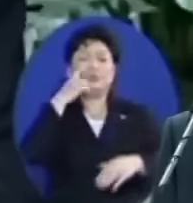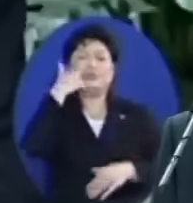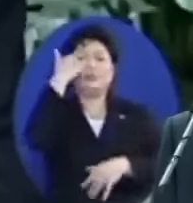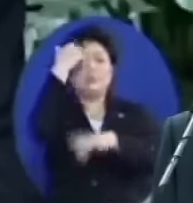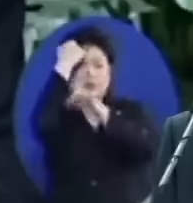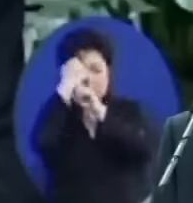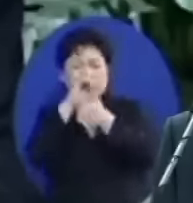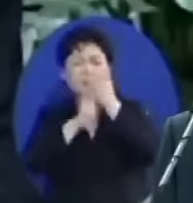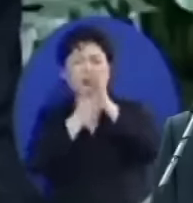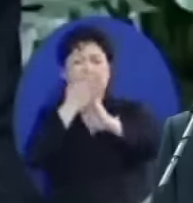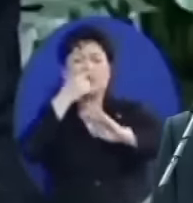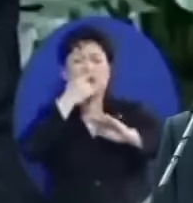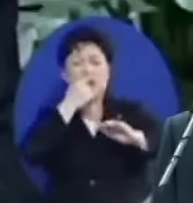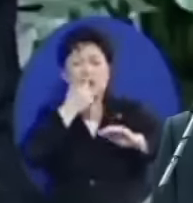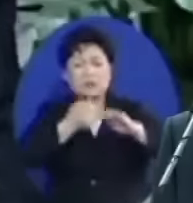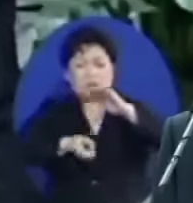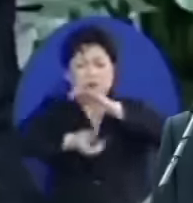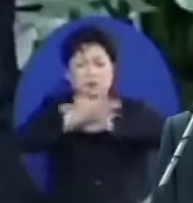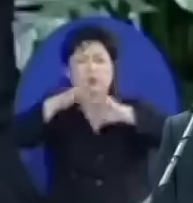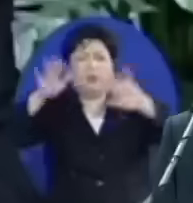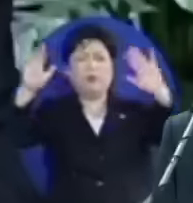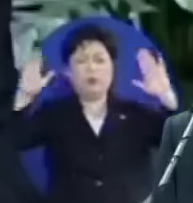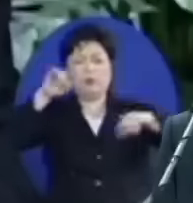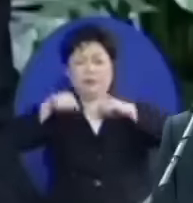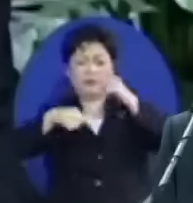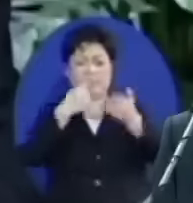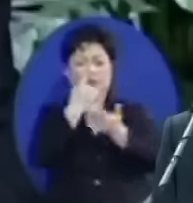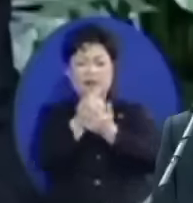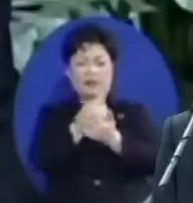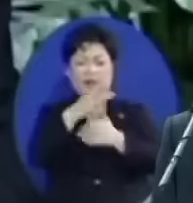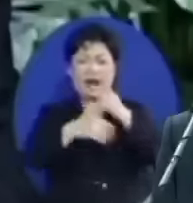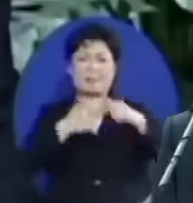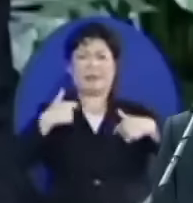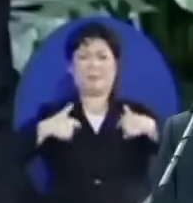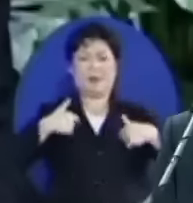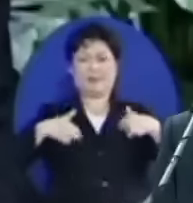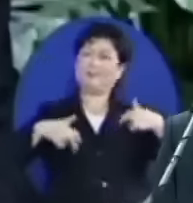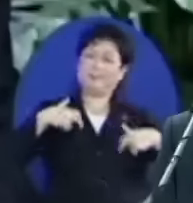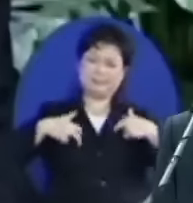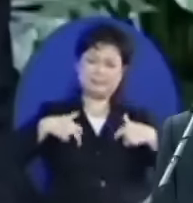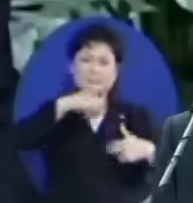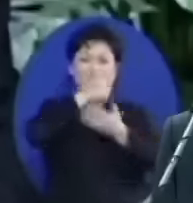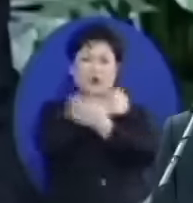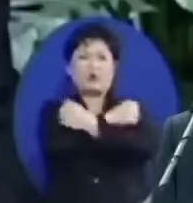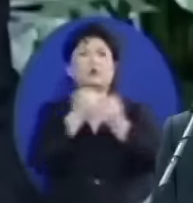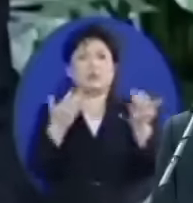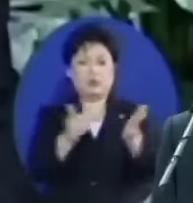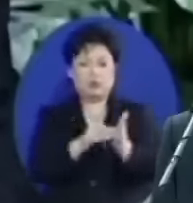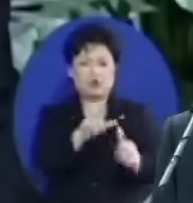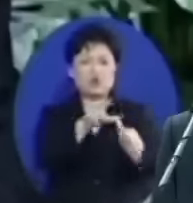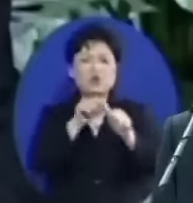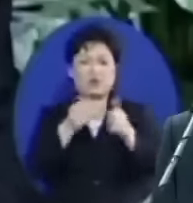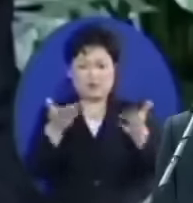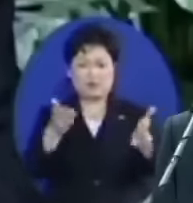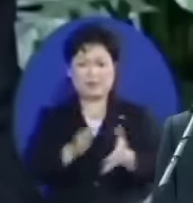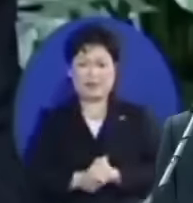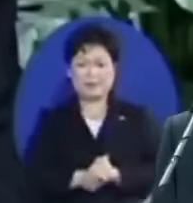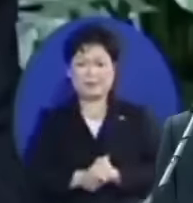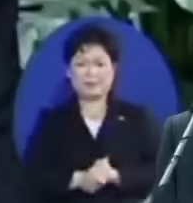옵니다. 주님께 의지하고 나오는 사람을 하나님은 기뻐하고 즐거워하고 그 죄를 용서하시고 구원하여 주시는